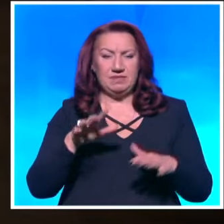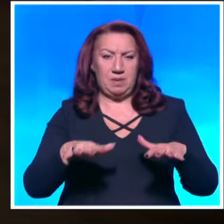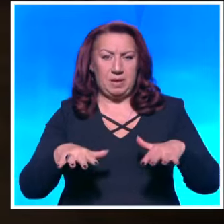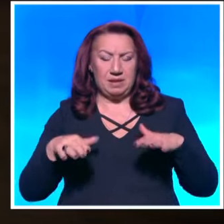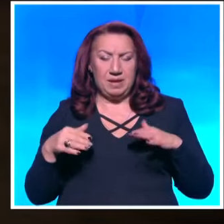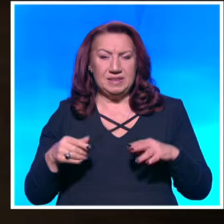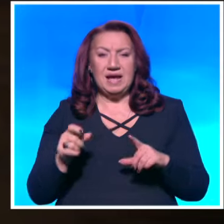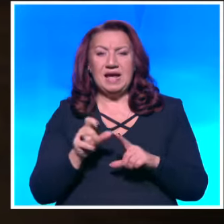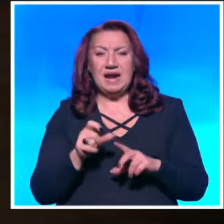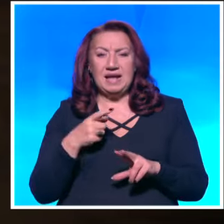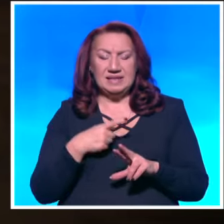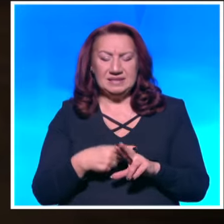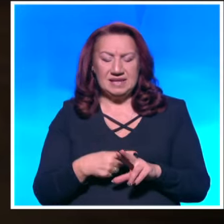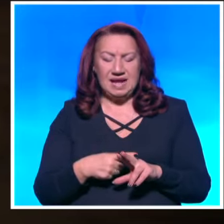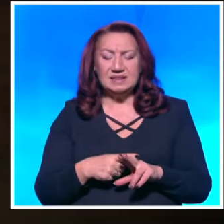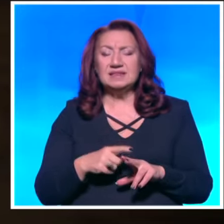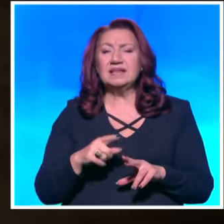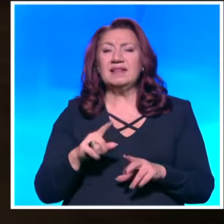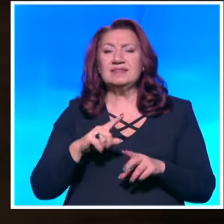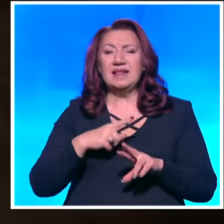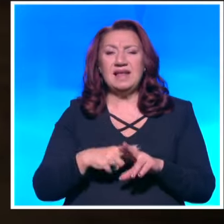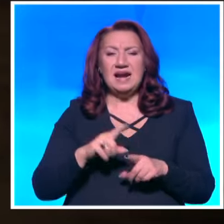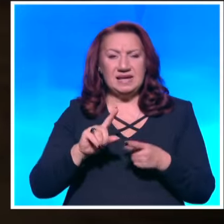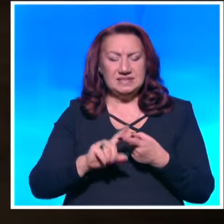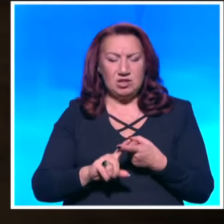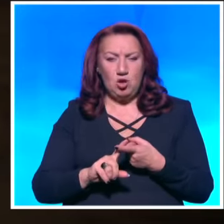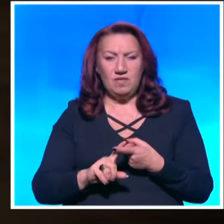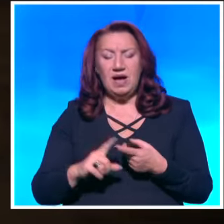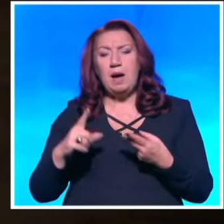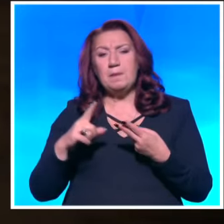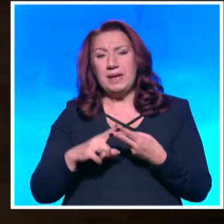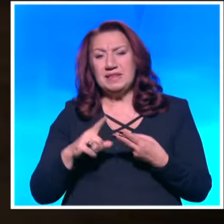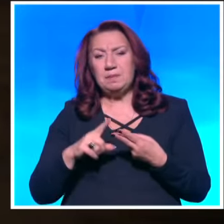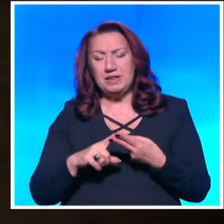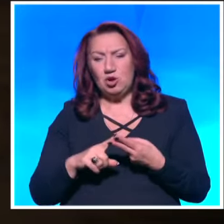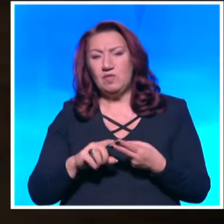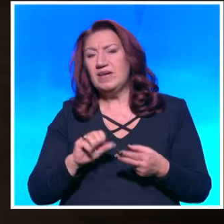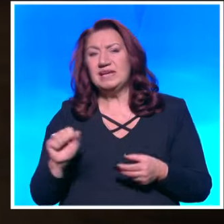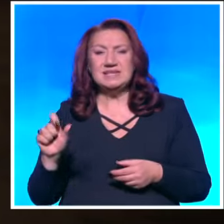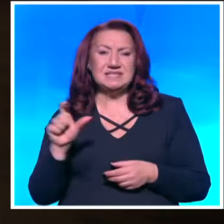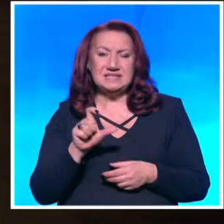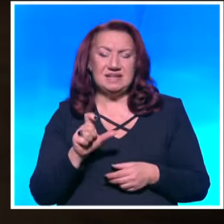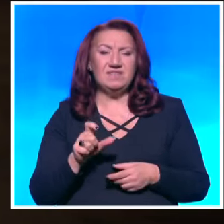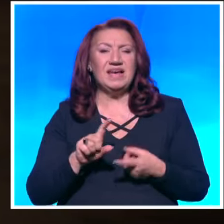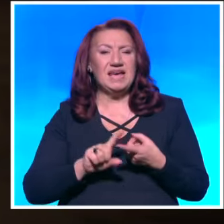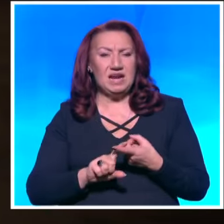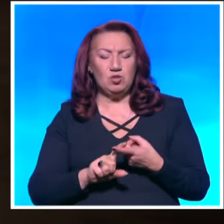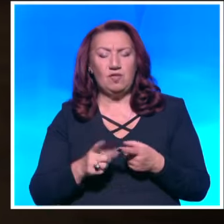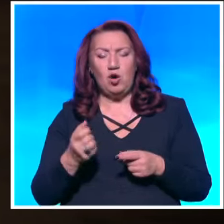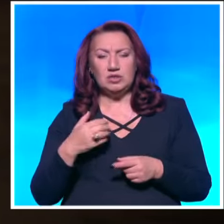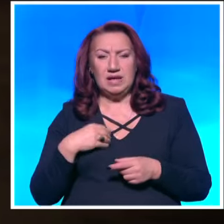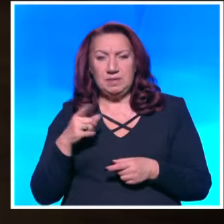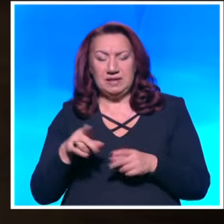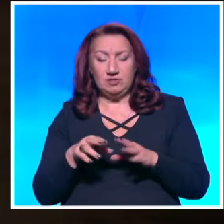сдс наталия киселова от бсп обединена левица петър петров от възраждане както и силви кирил вуд има такъв народ ако